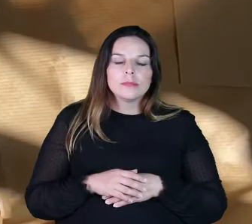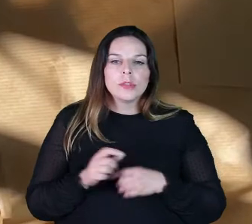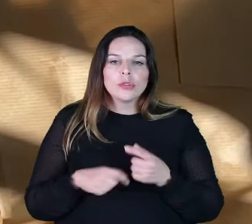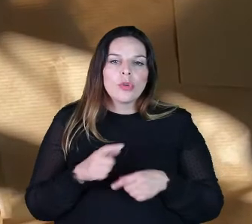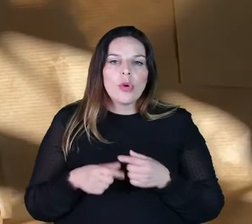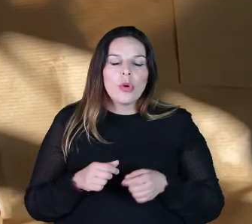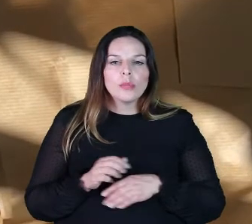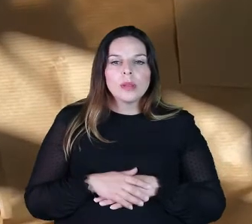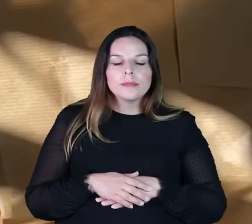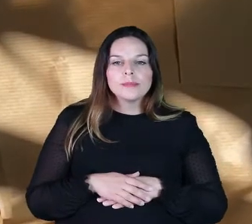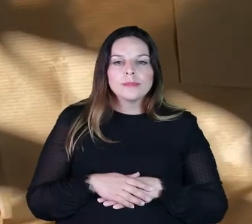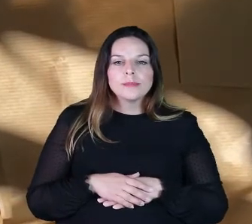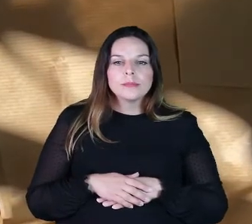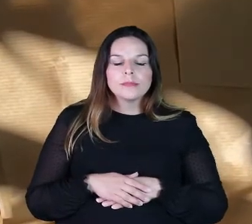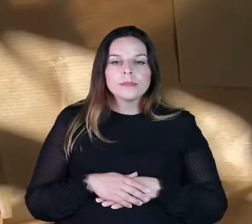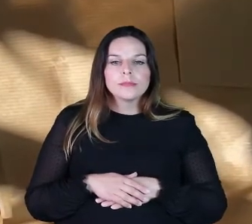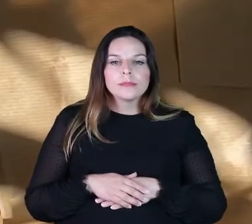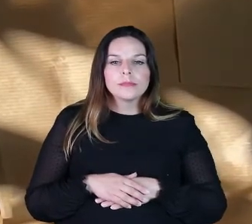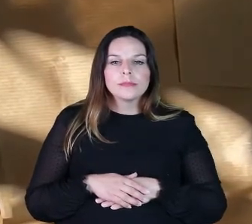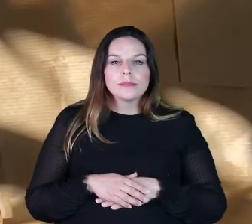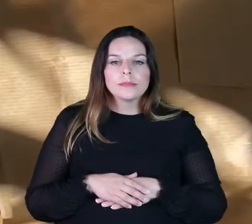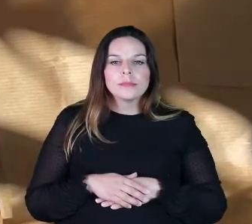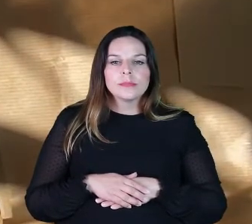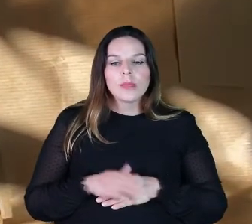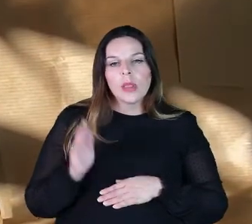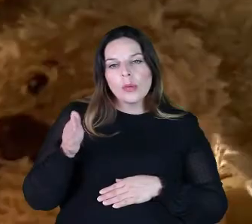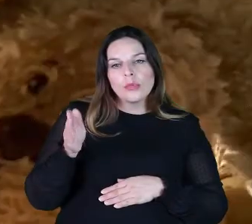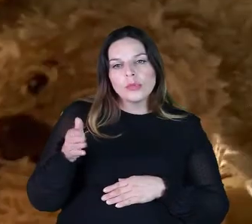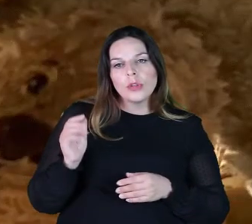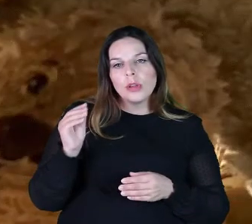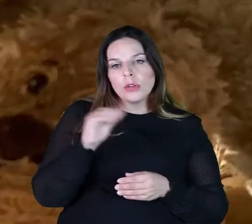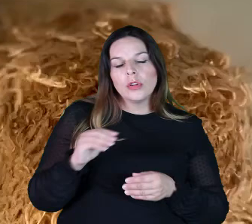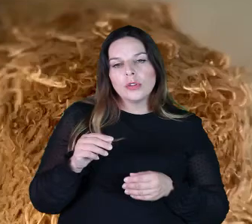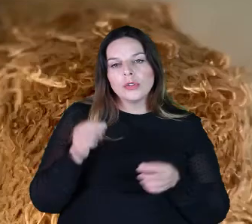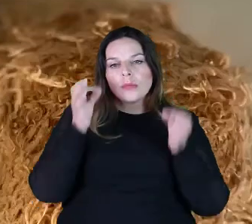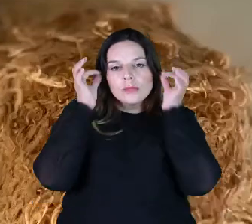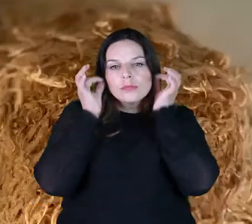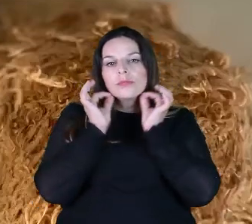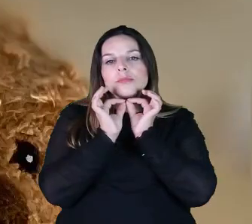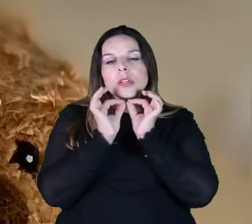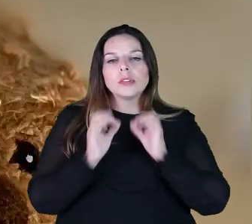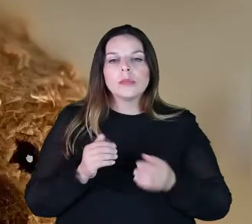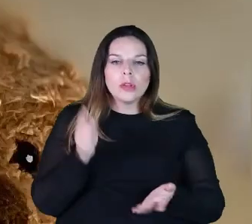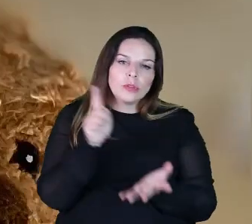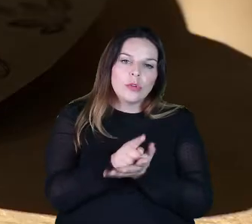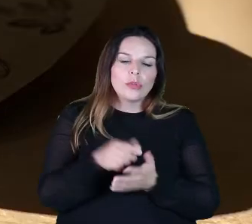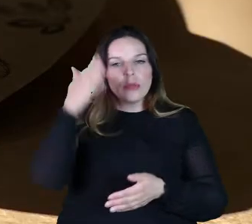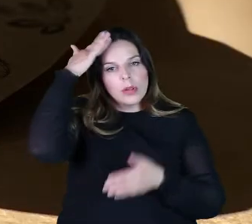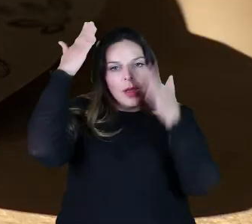kropki. Na koniec jeszcze zawiążę tasiemkę i nasz kapelusz jest